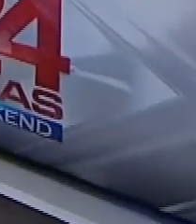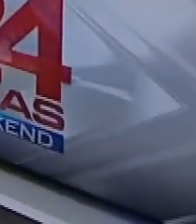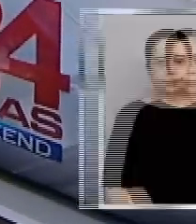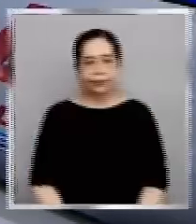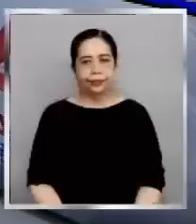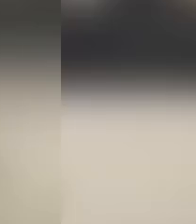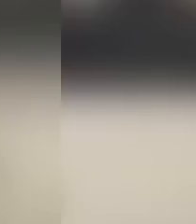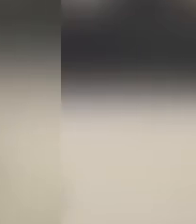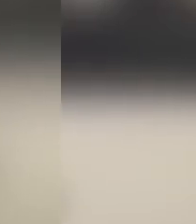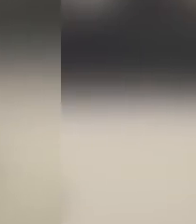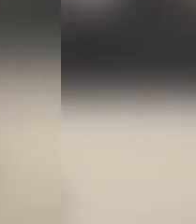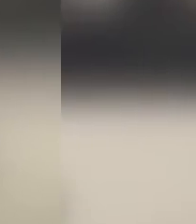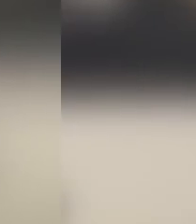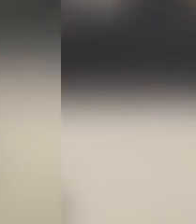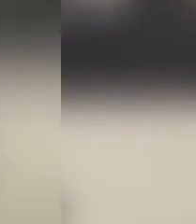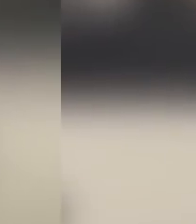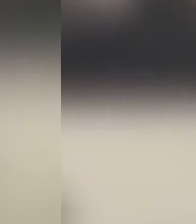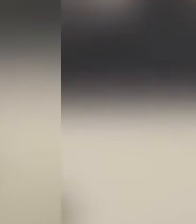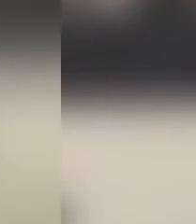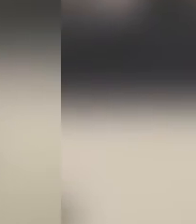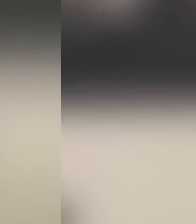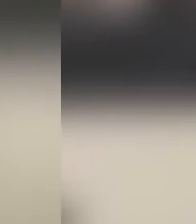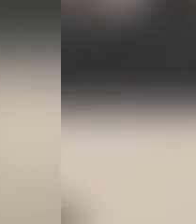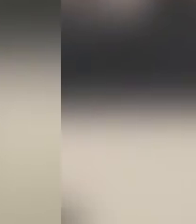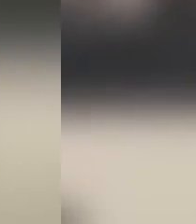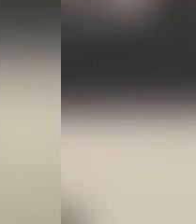Magandang hapon po.